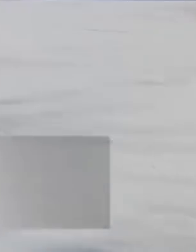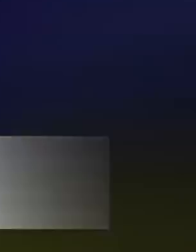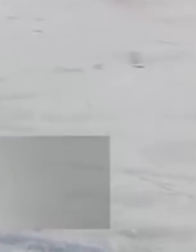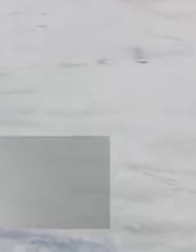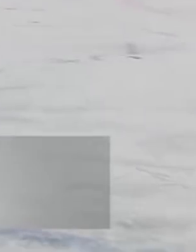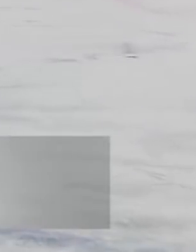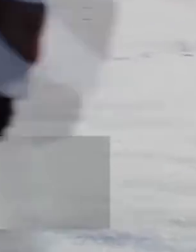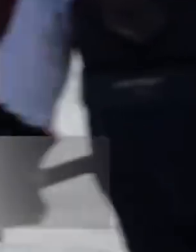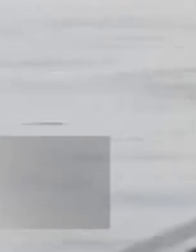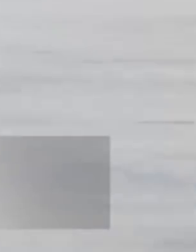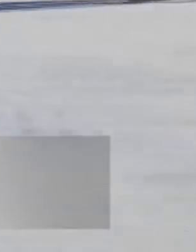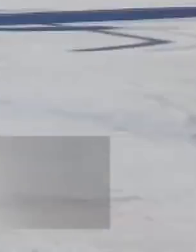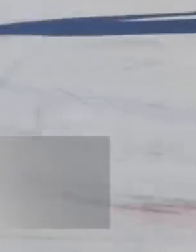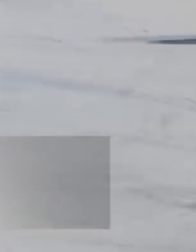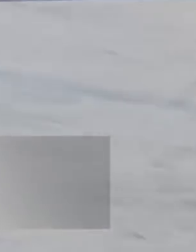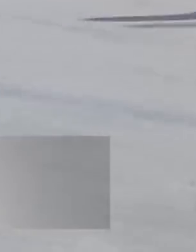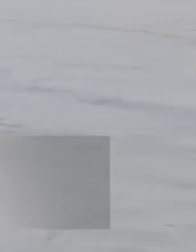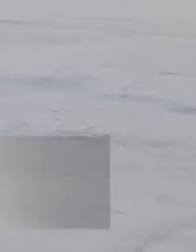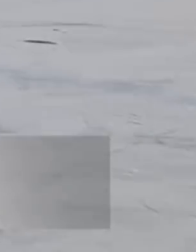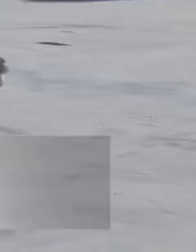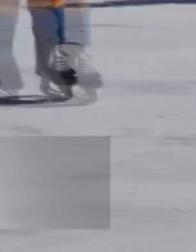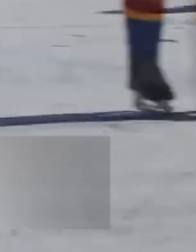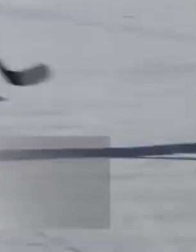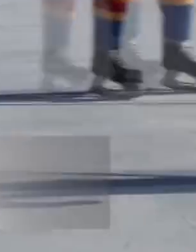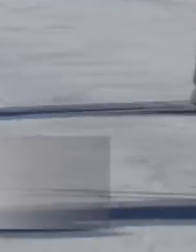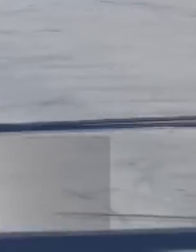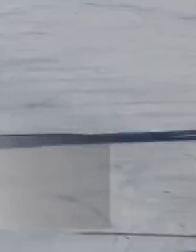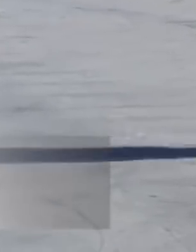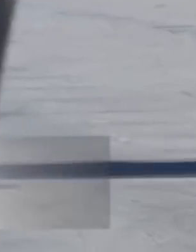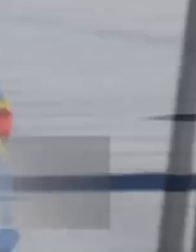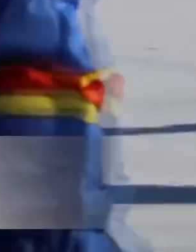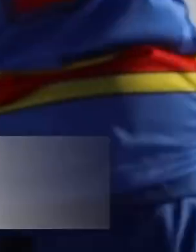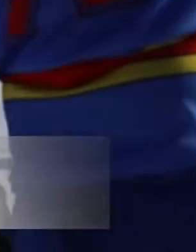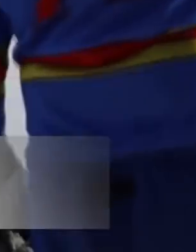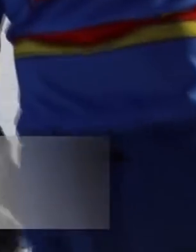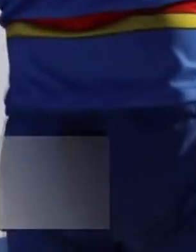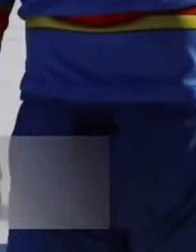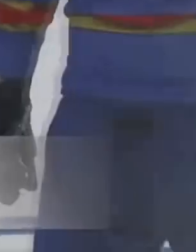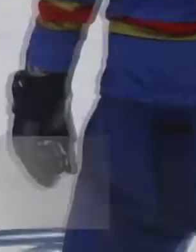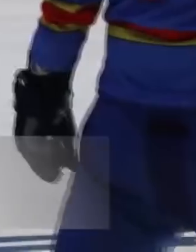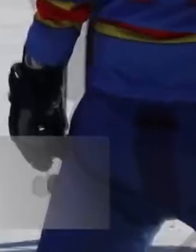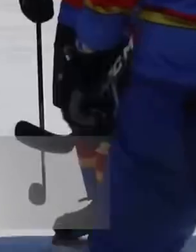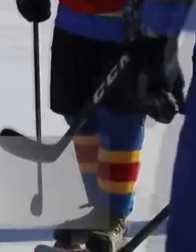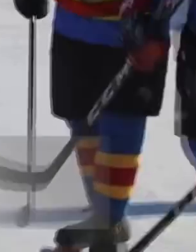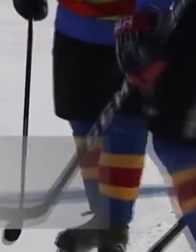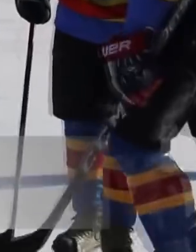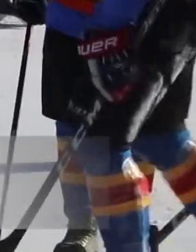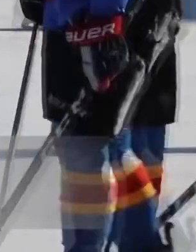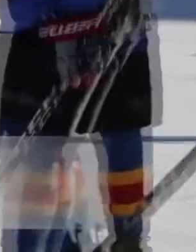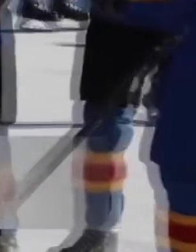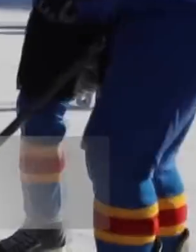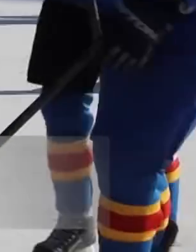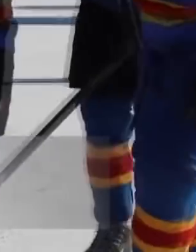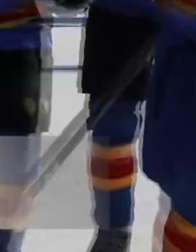тойргийн 3-р тоглолт тэмцээнийг нэгч хожигдлгүй тэргүүлж явсан Шарын гол мөн өнгөрсөн 2020 оны улирлын авраг Эрдэнтийн